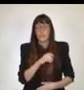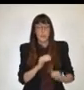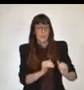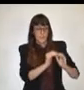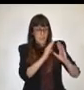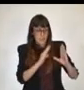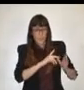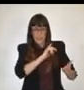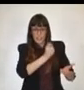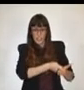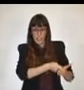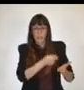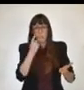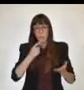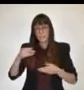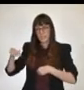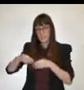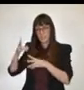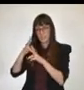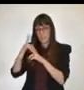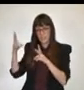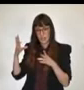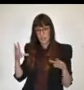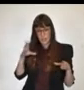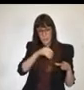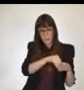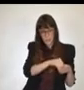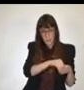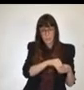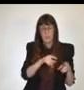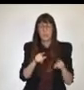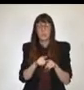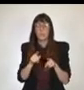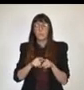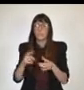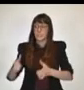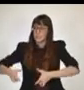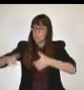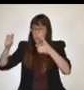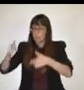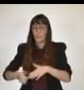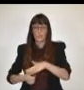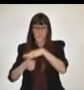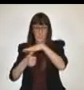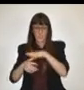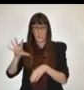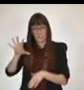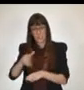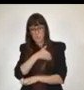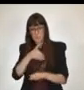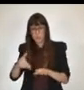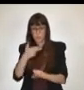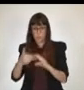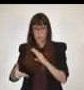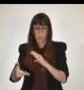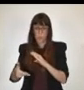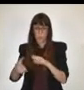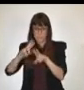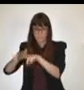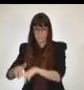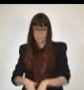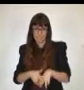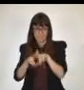directeur général, une rénovation profonde du siège de plus de 5 millions d'euros TTC et de la constitution d'une filiale